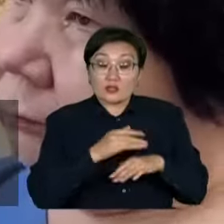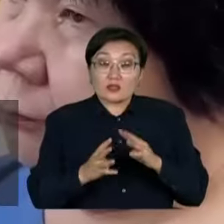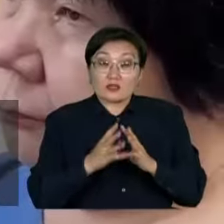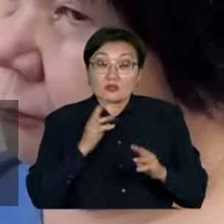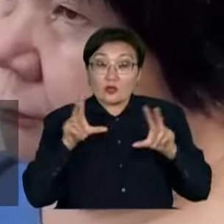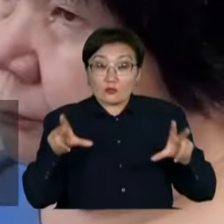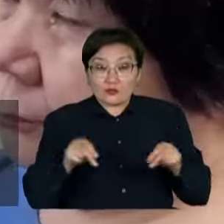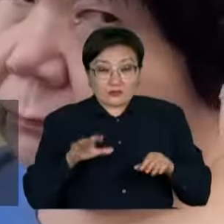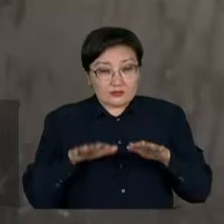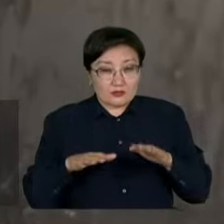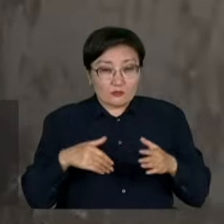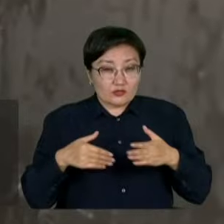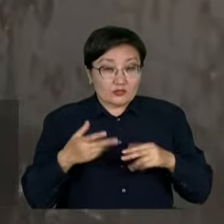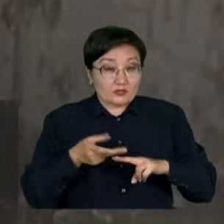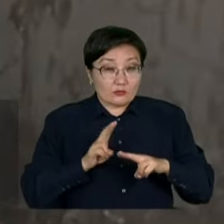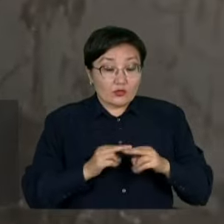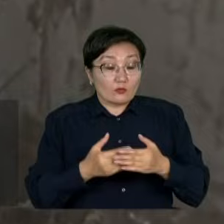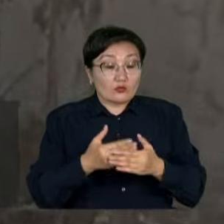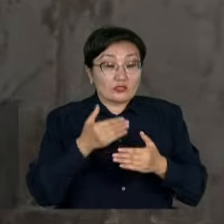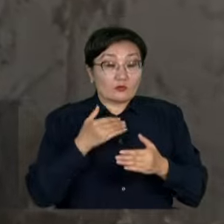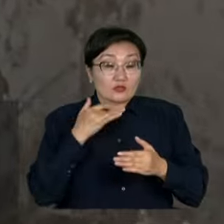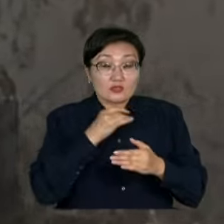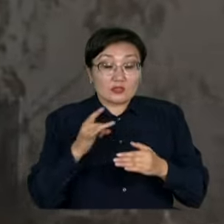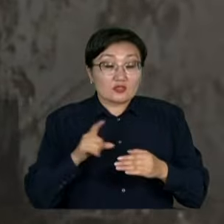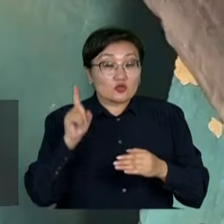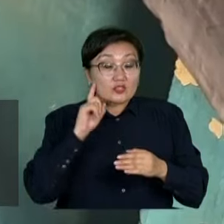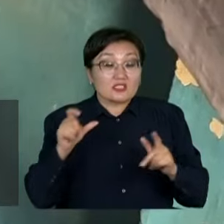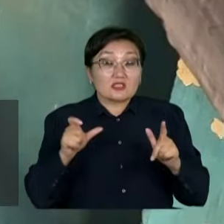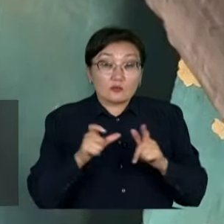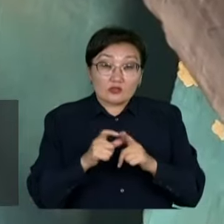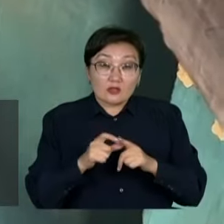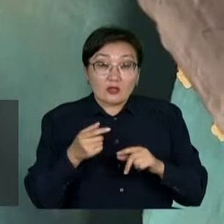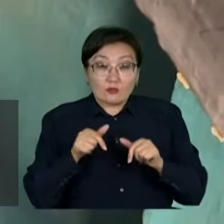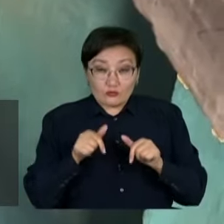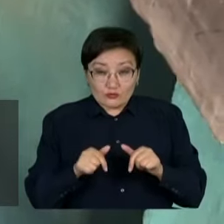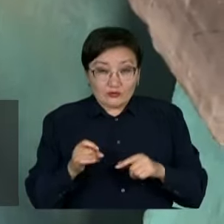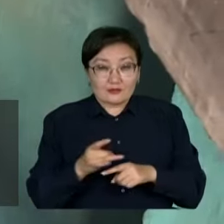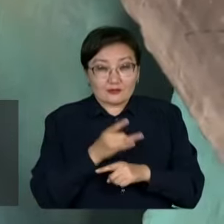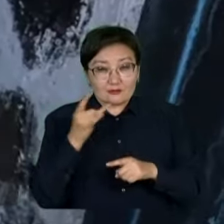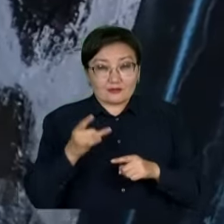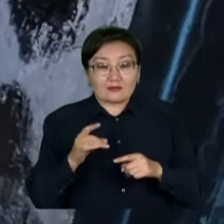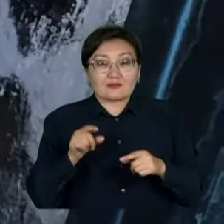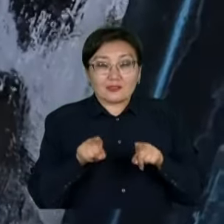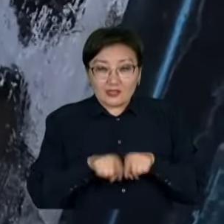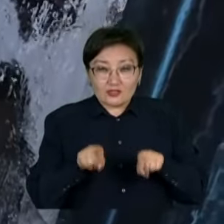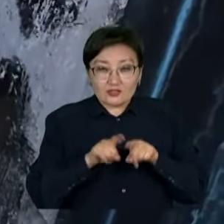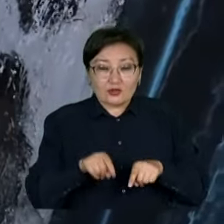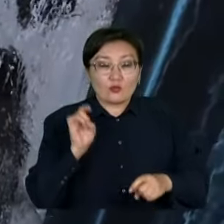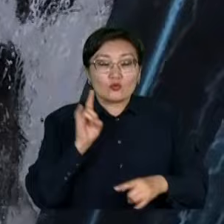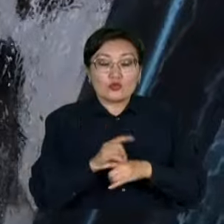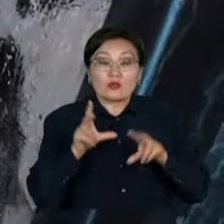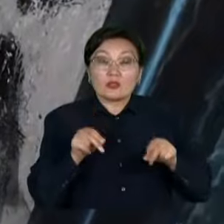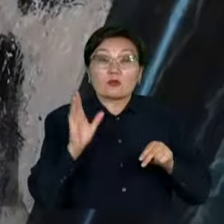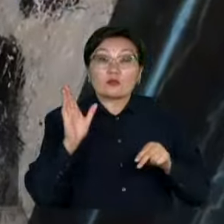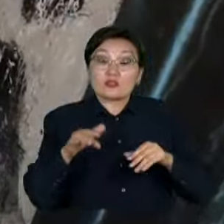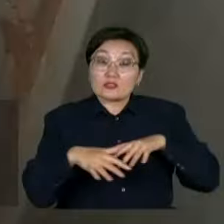уәдеге күмәнмен қарайды. Себебі бұған дейін талай естіген сөз бұл жолда қалама дейді жұрт. Айта өтейік, қазір